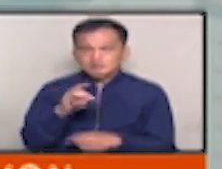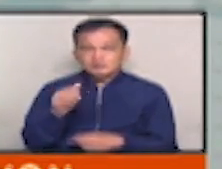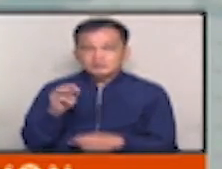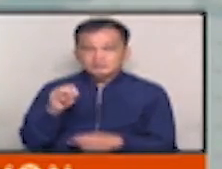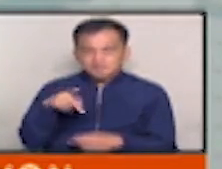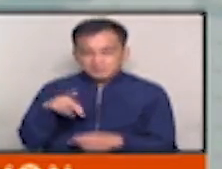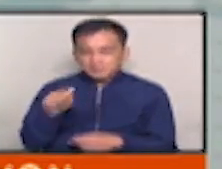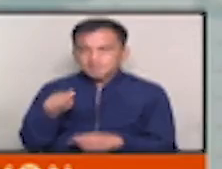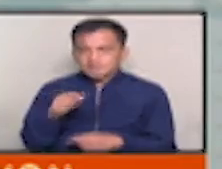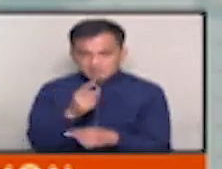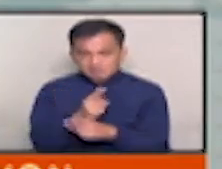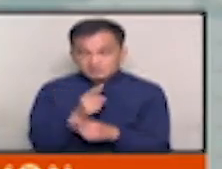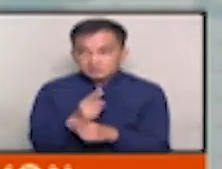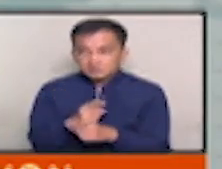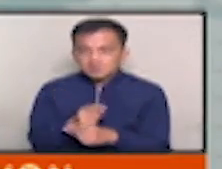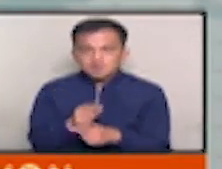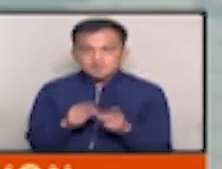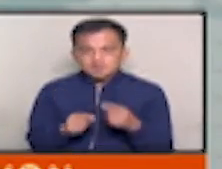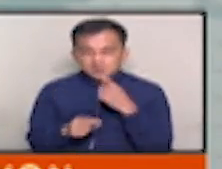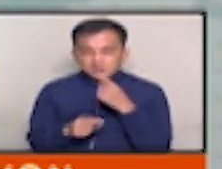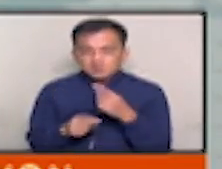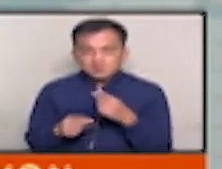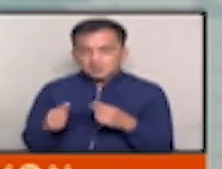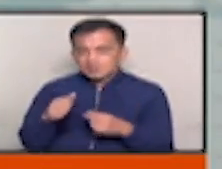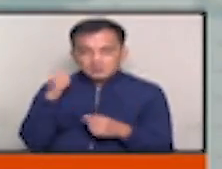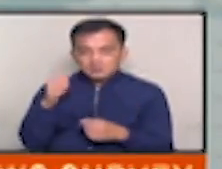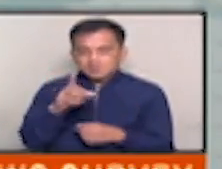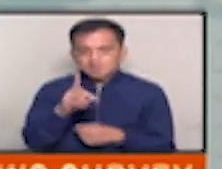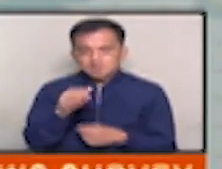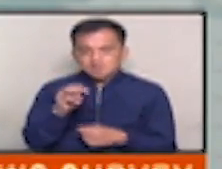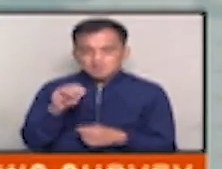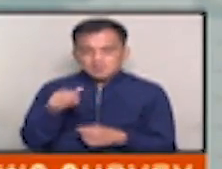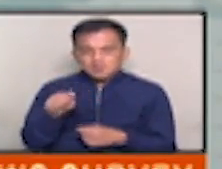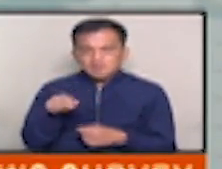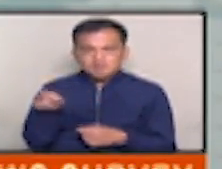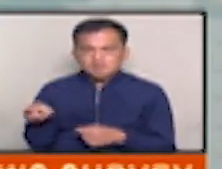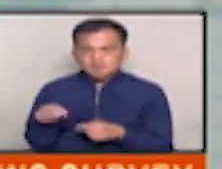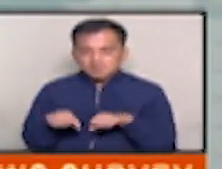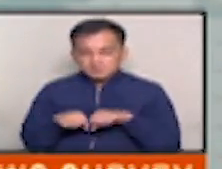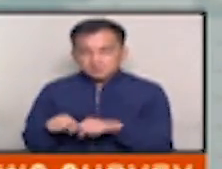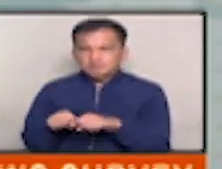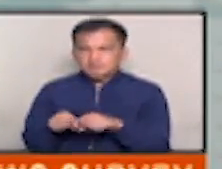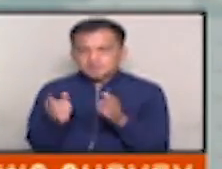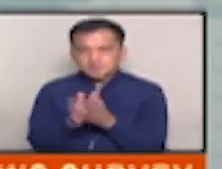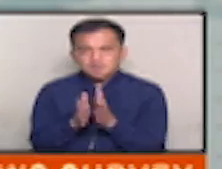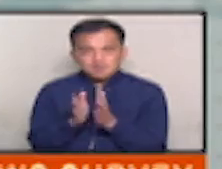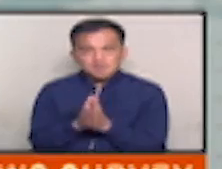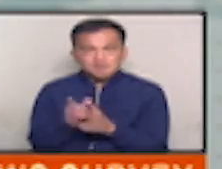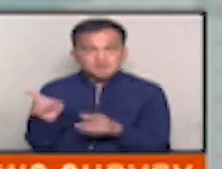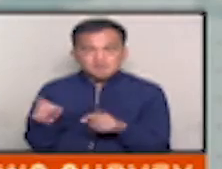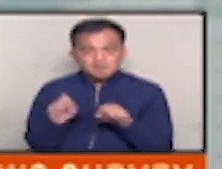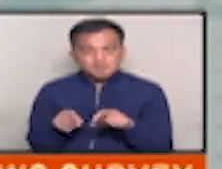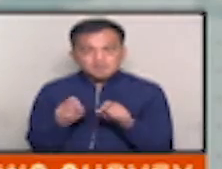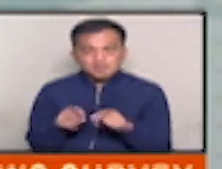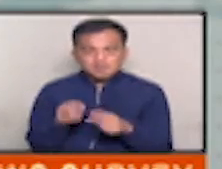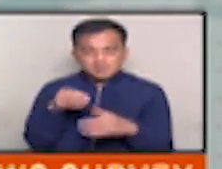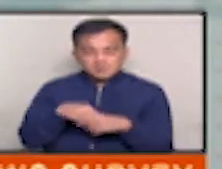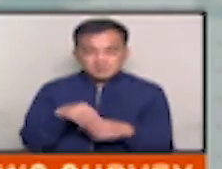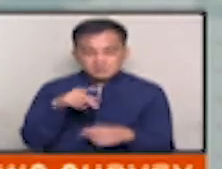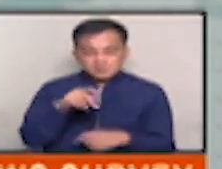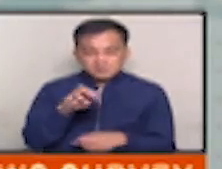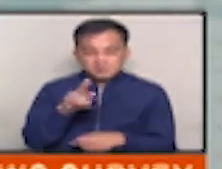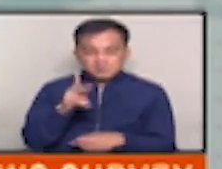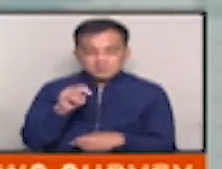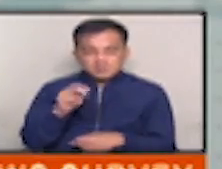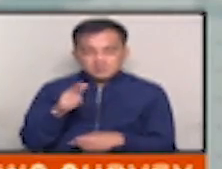nga po, nasa parking lot. At ayaw daw po nung may-ari ng dampa na ito puro yung kariton ay magtitinda sa loob ng kanilang parking lot.